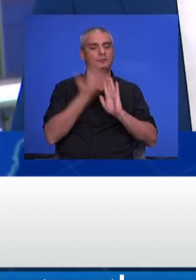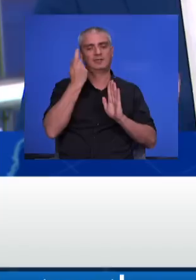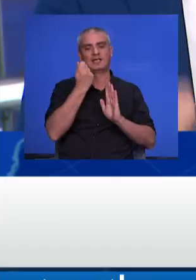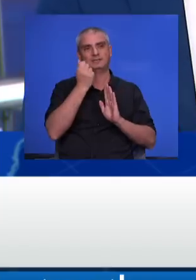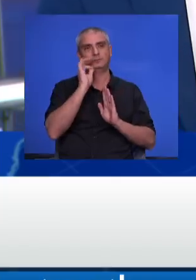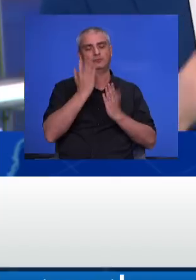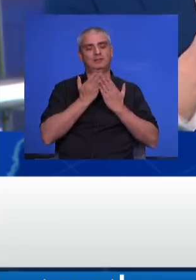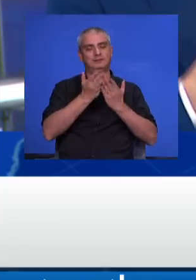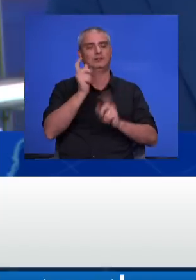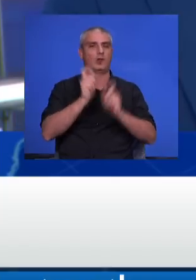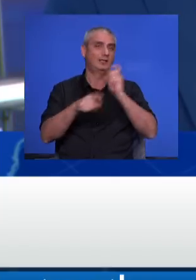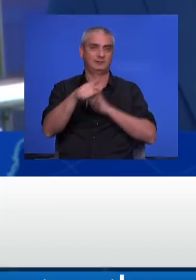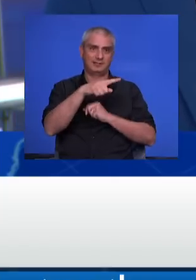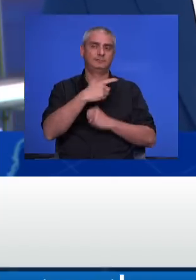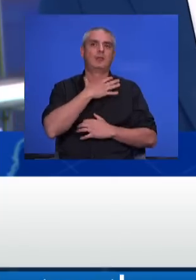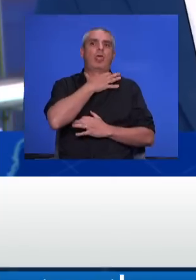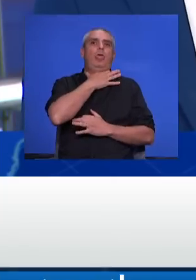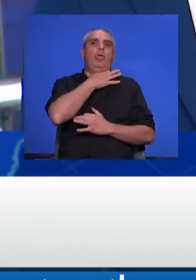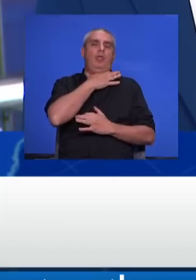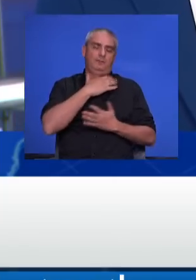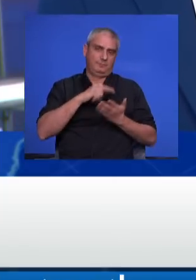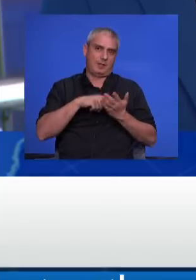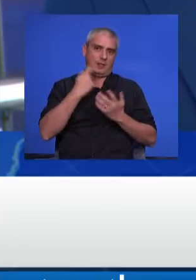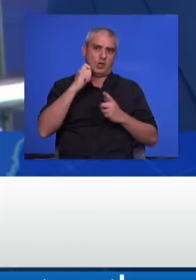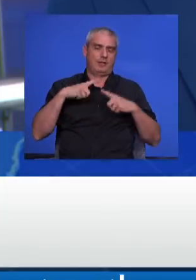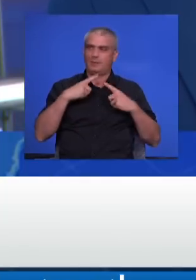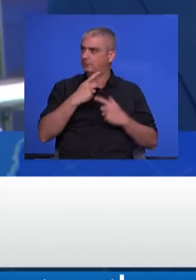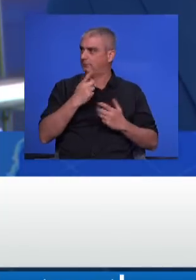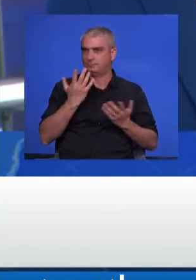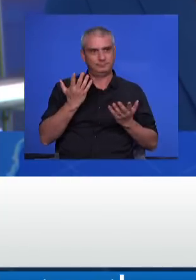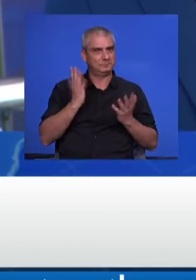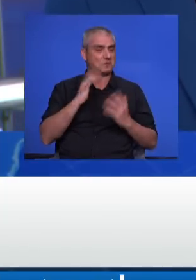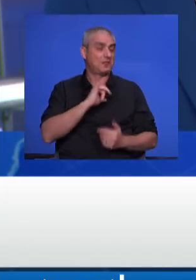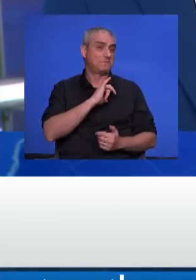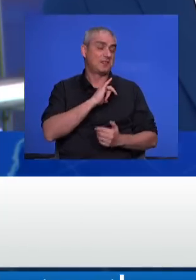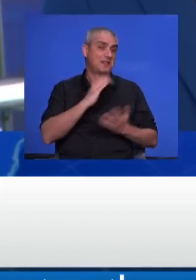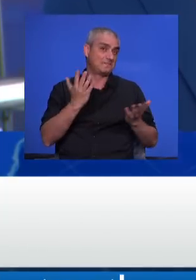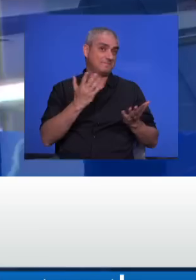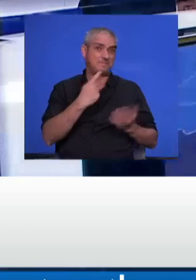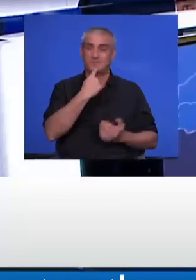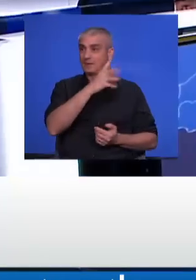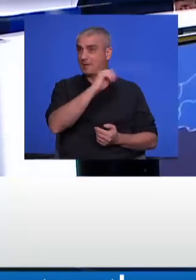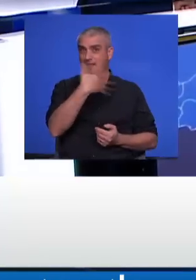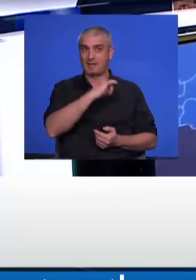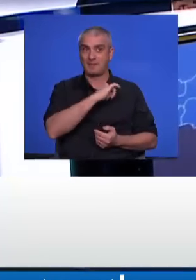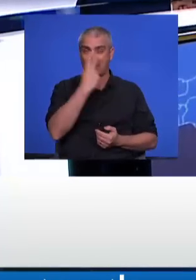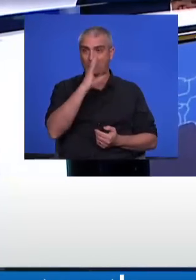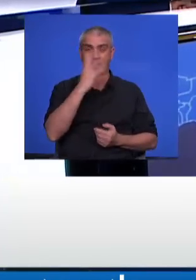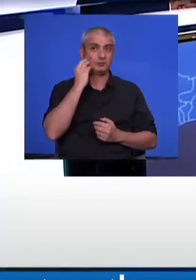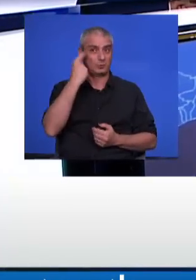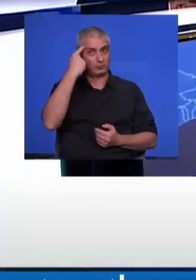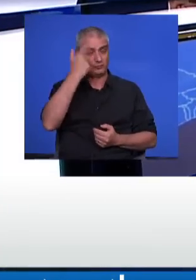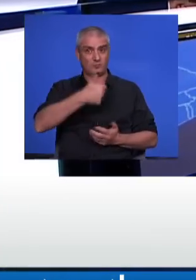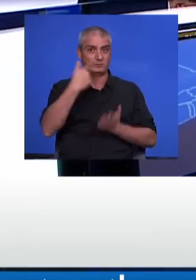סיוע לאזרחים שנענקים תחת יוקר המחיה. מיכל, זה יהיה מאוד מאוד מעניין, מואב. אומר, מיכל, יהיה מעניין לראות מה סמוטריץ' חושב כשר